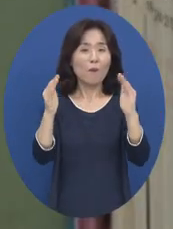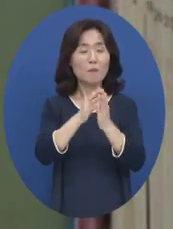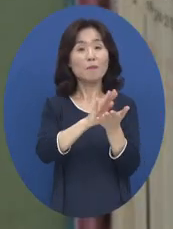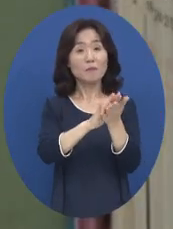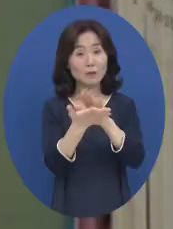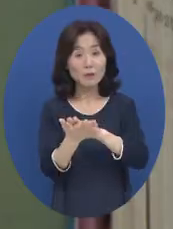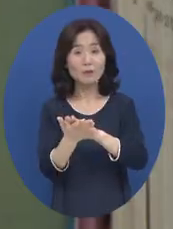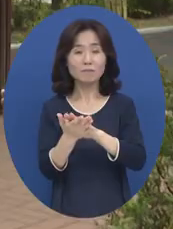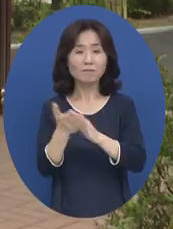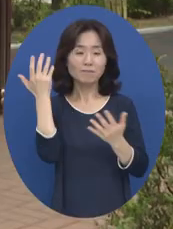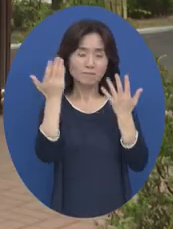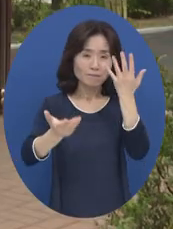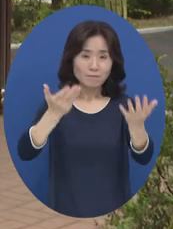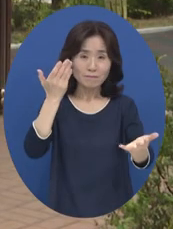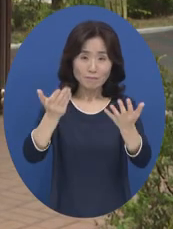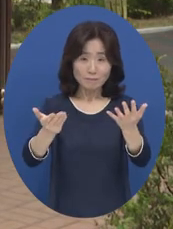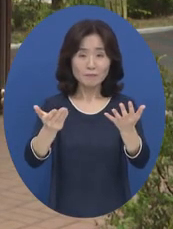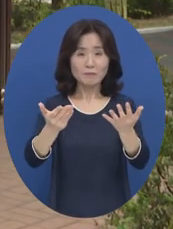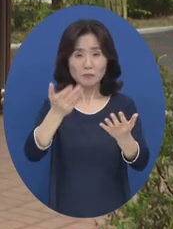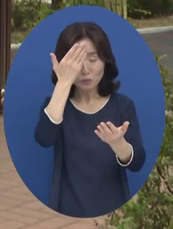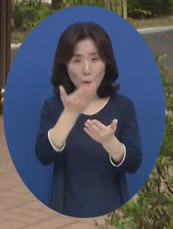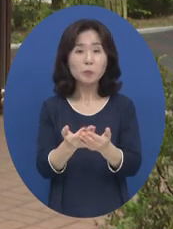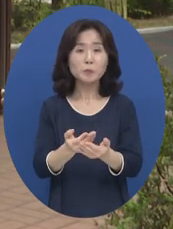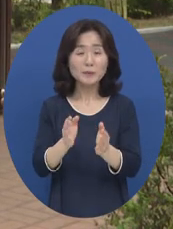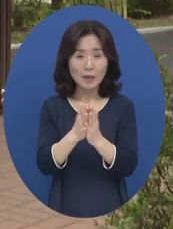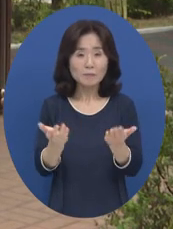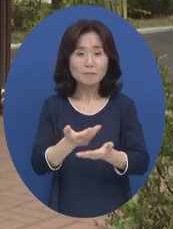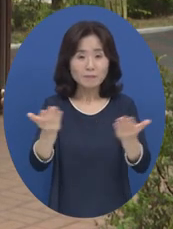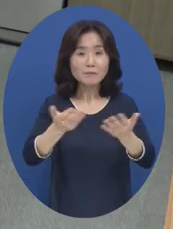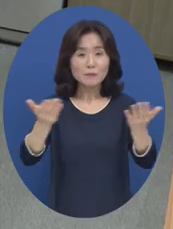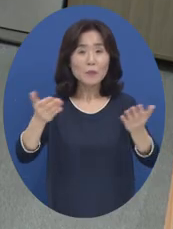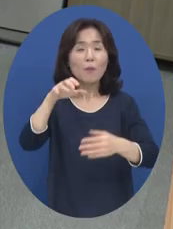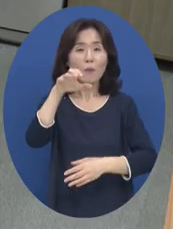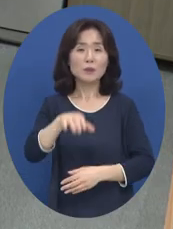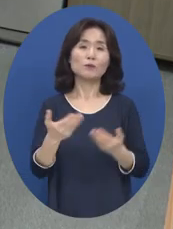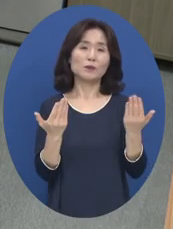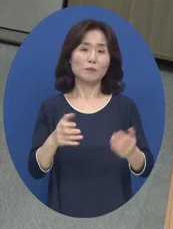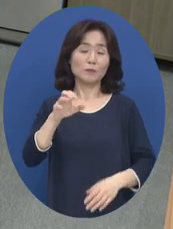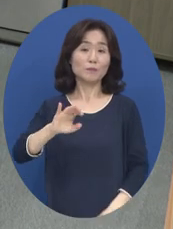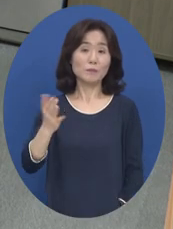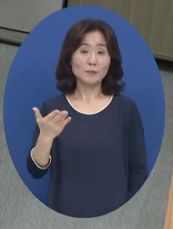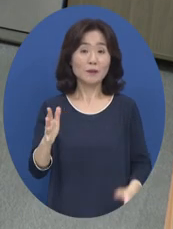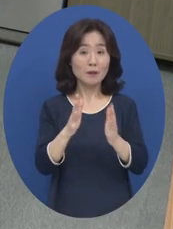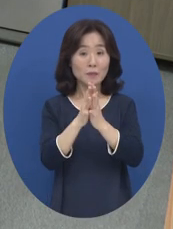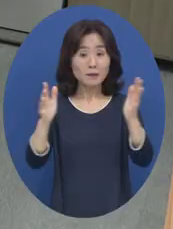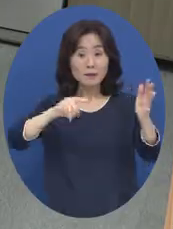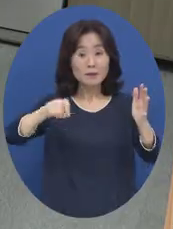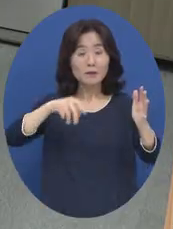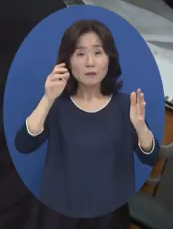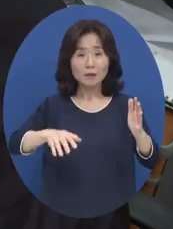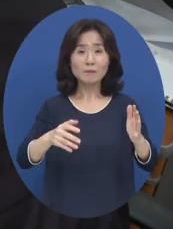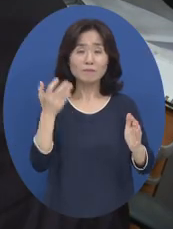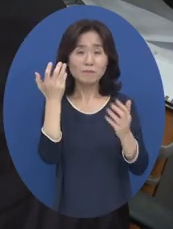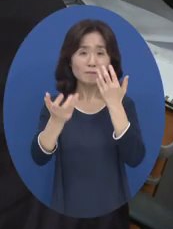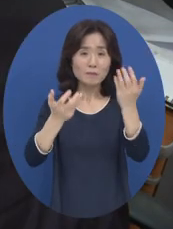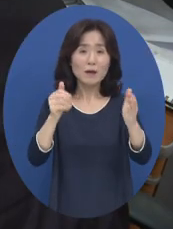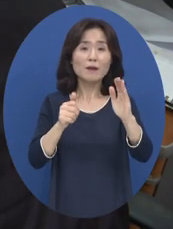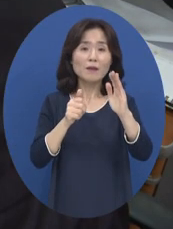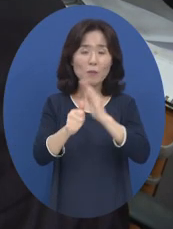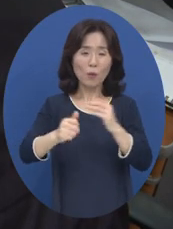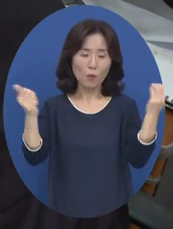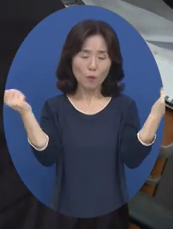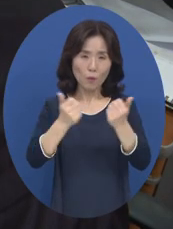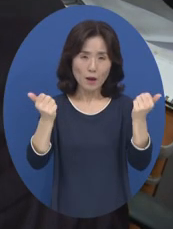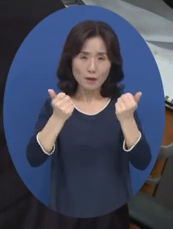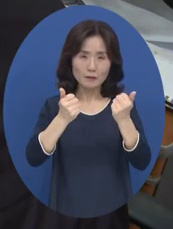기증한 책들로 채워진 책방은 단지 내 작은 쉼터가 됐습니다. 이 밖에도 이 아파트에선 입주자 대표회의 동영상을